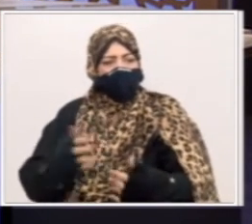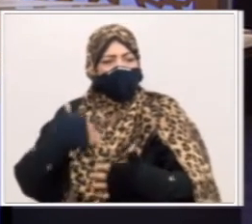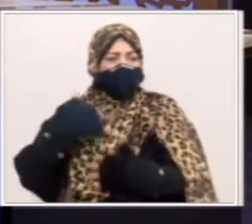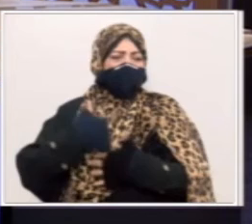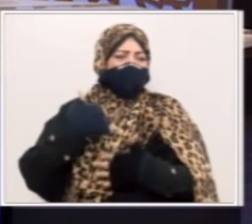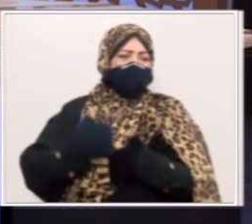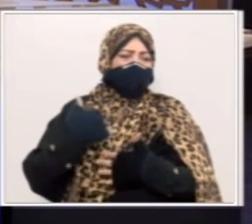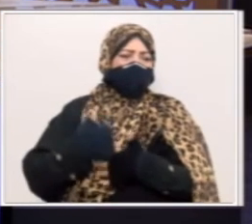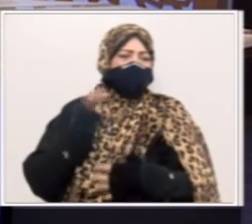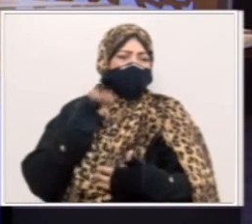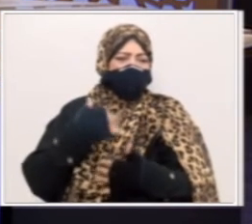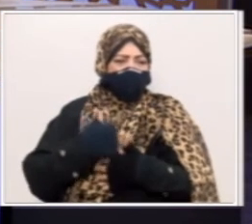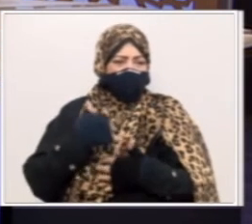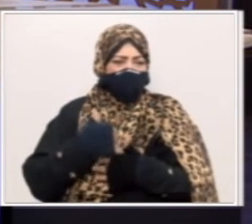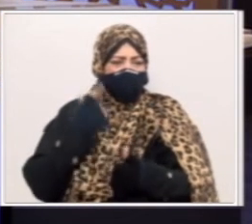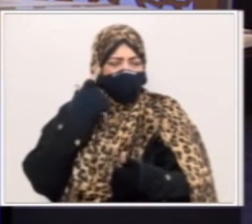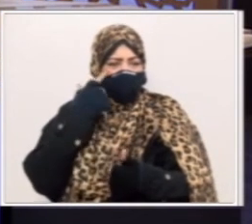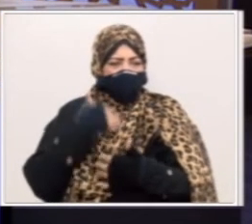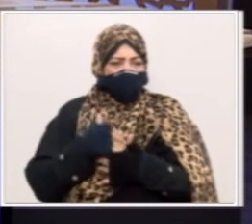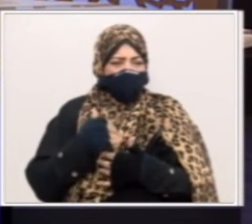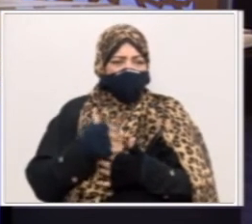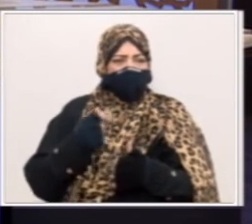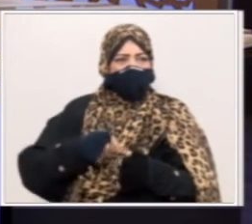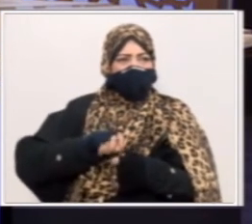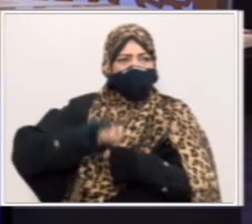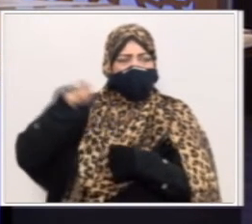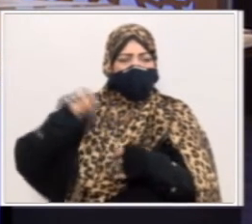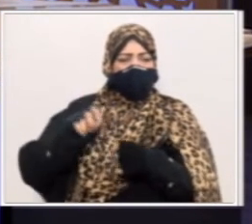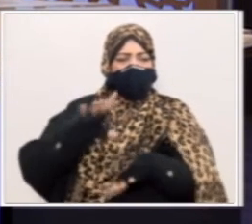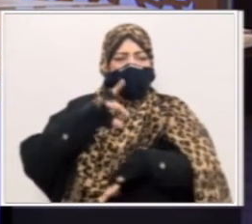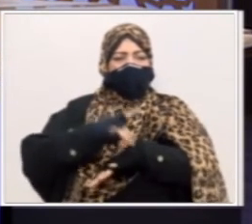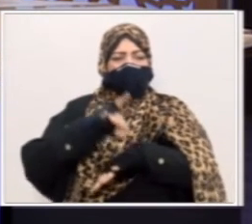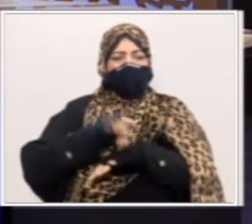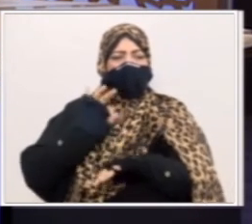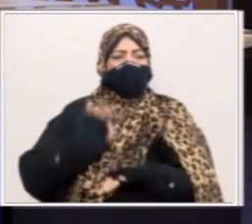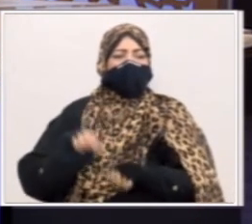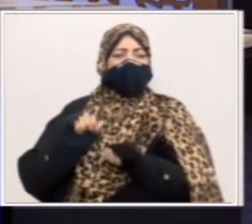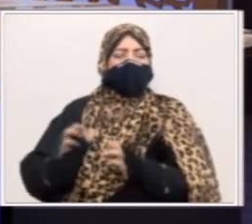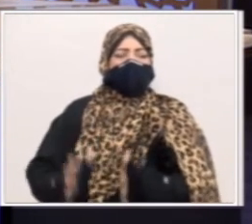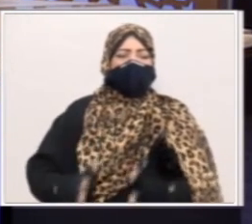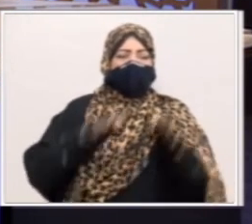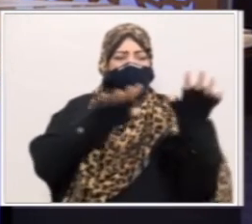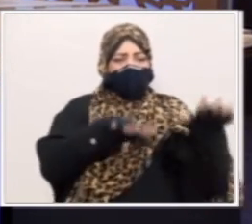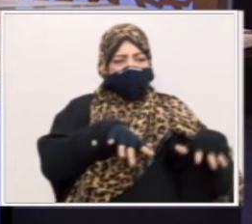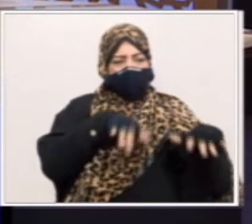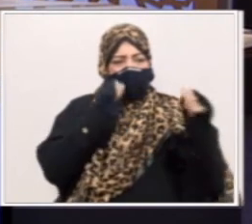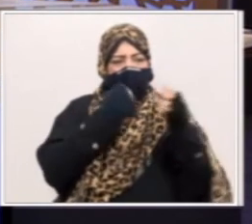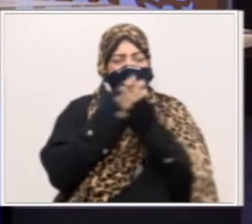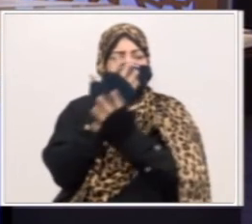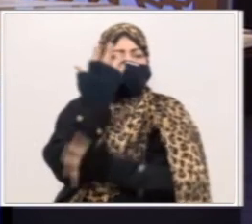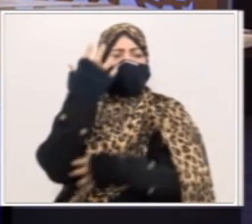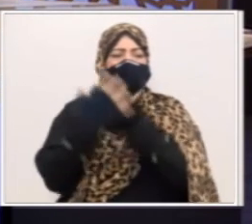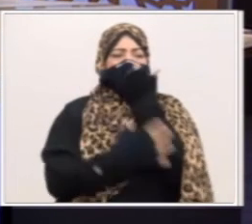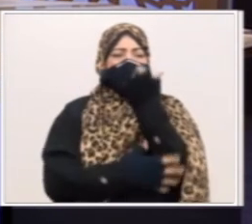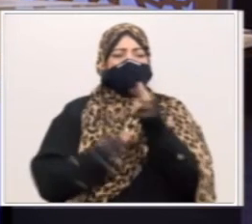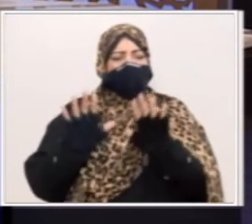مرضه فإنه يترك الوضوء أو الغسل وينتقل إلى التيمم لأنه قد إذا توضأ واغتسل